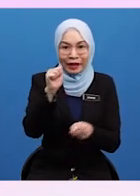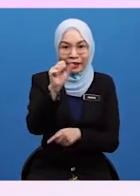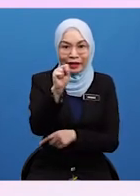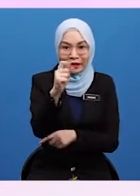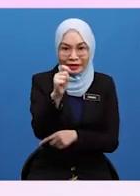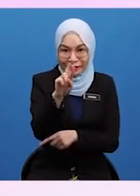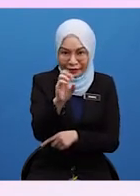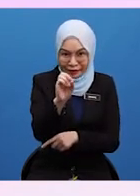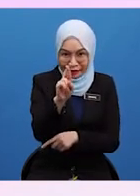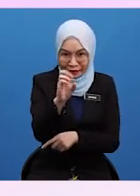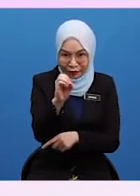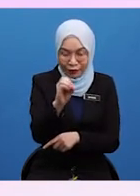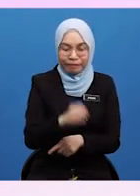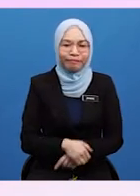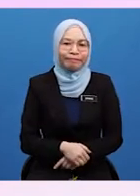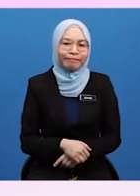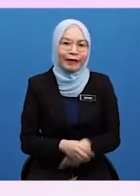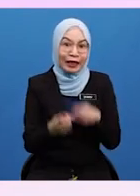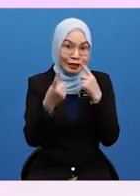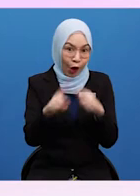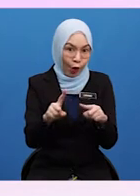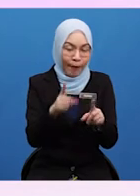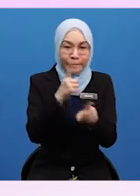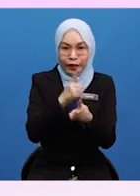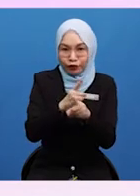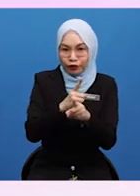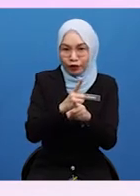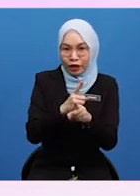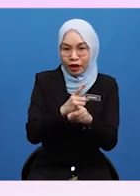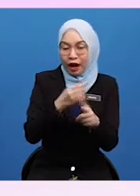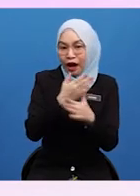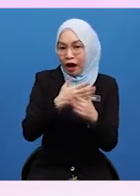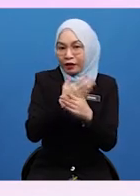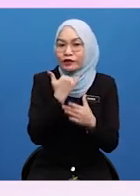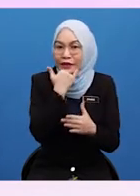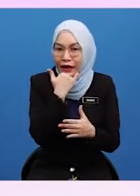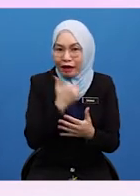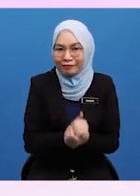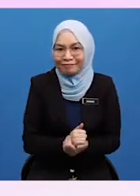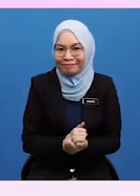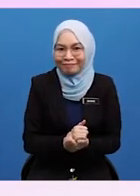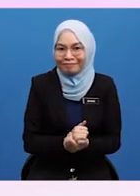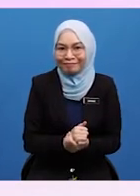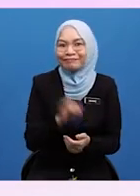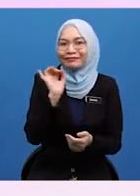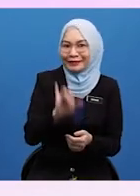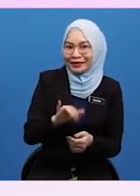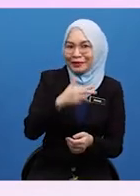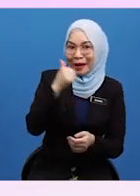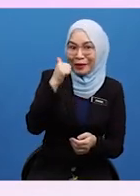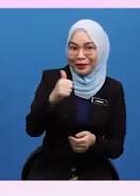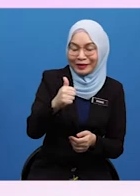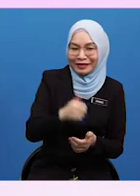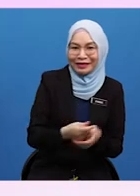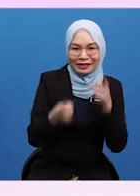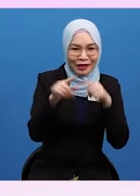chegou bagi sedih fase untuk murid jawab Hai Yeh hebat sekali mengurai